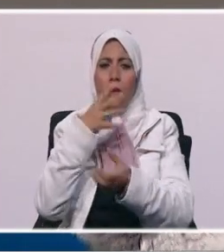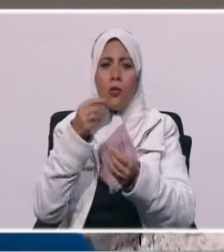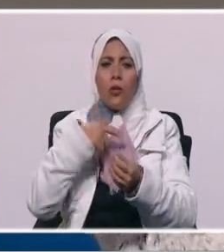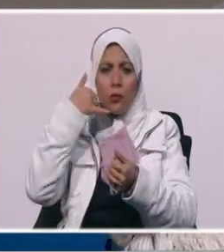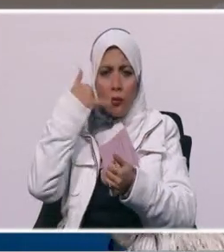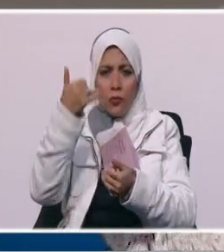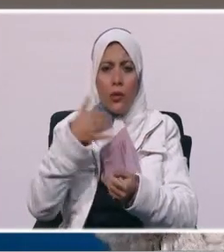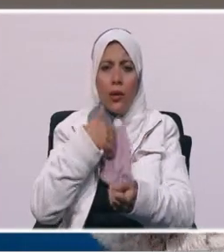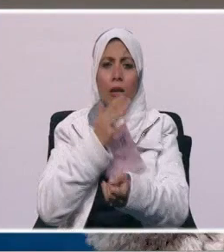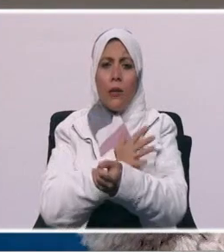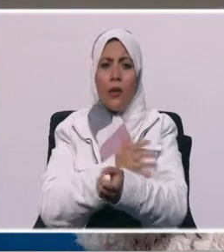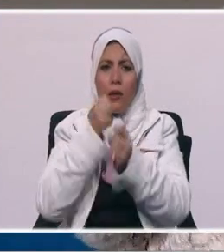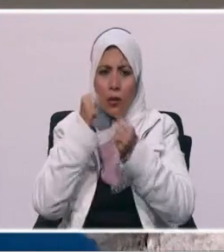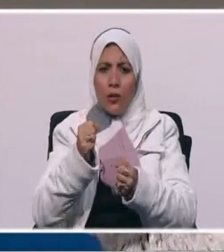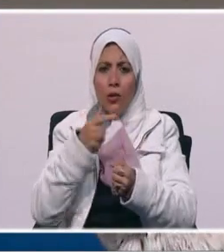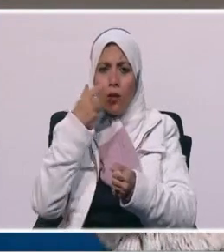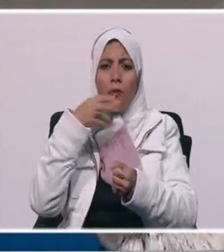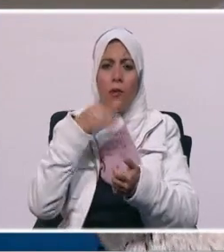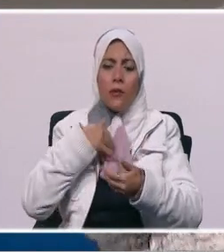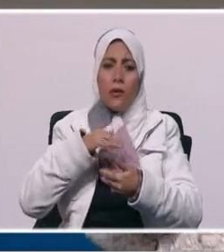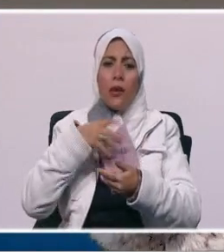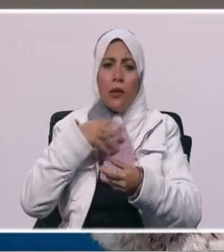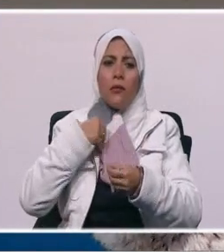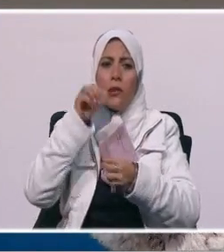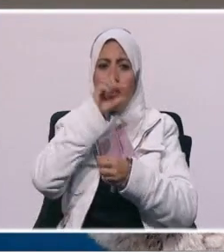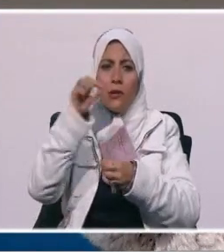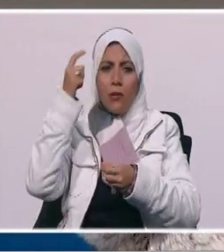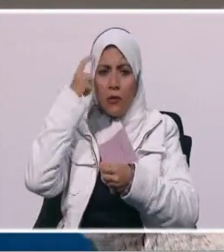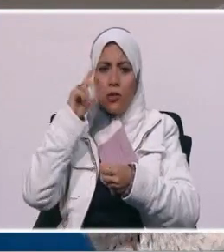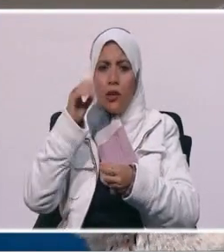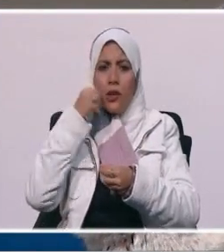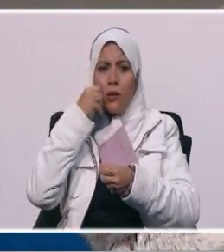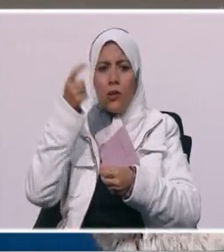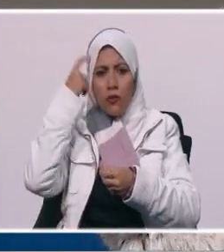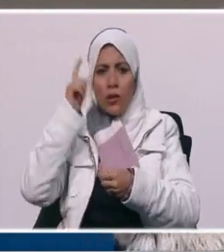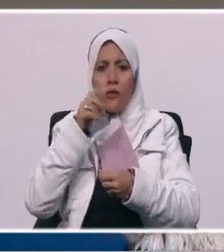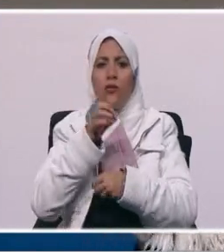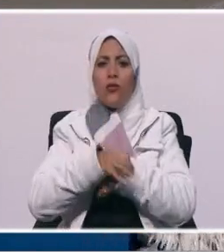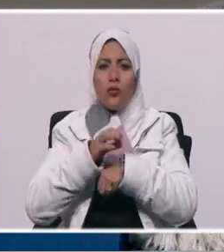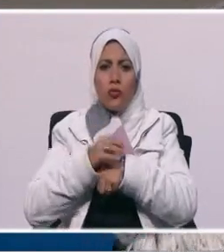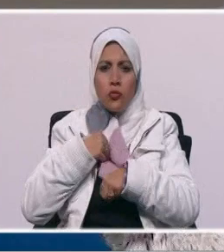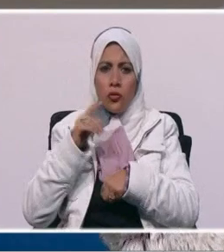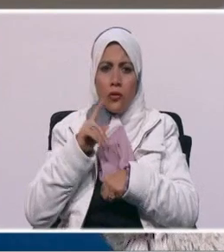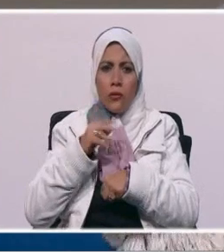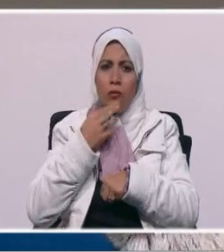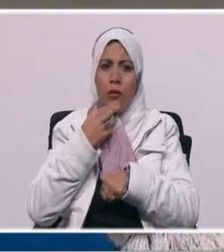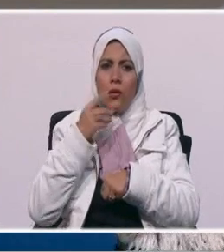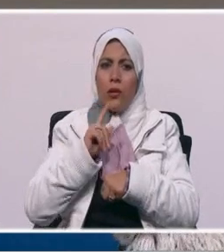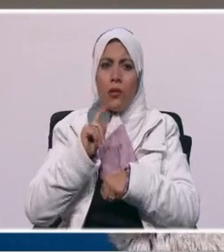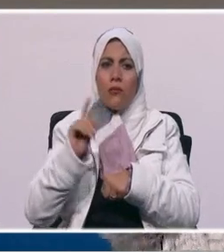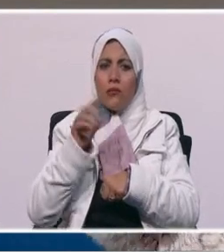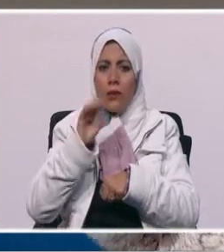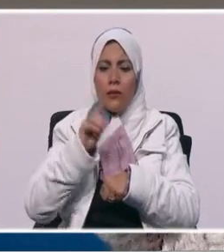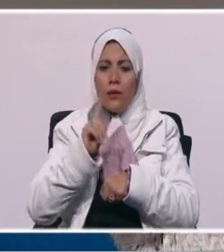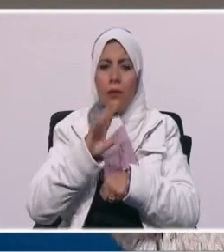تعبانه جدا، قلت له ارجوك شيل الخبر ده عشان انا اهلي ما يعرفوش ان انا في المستشفى. فعرف ما رضيش ومش عارف ايه،